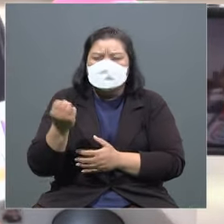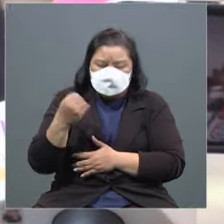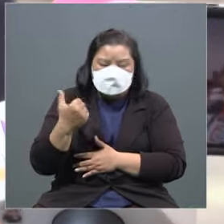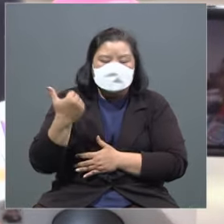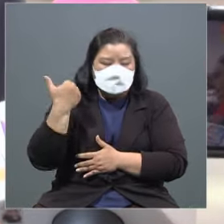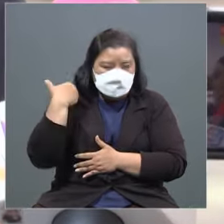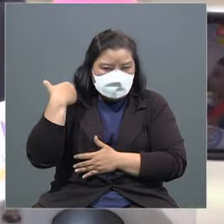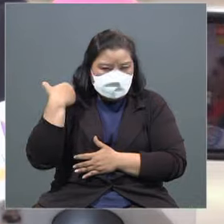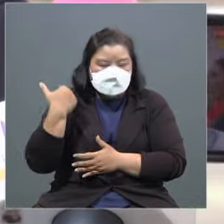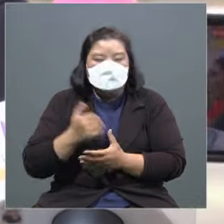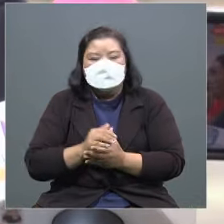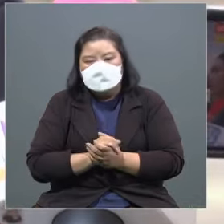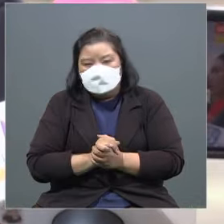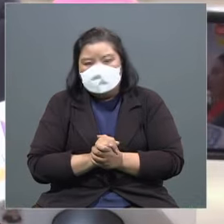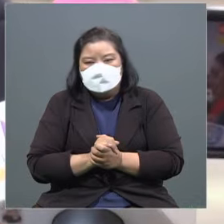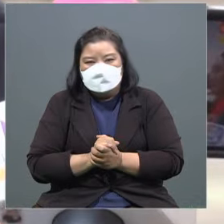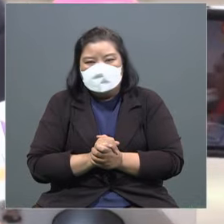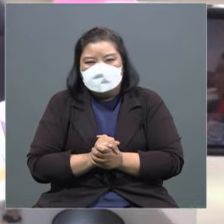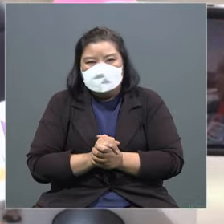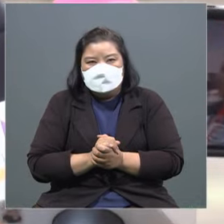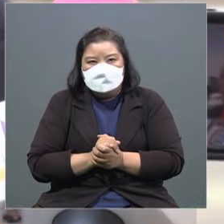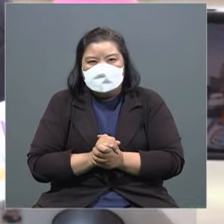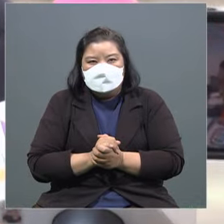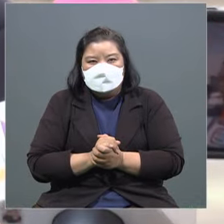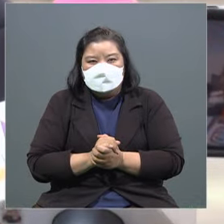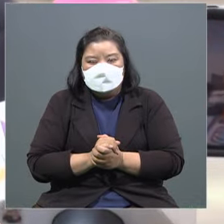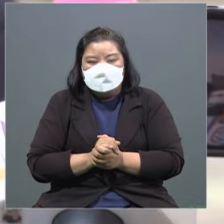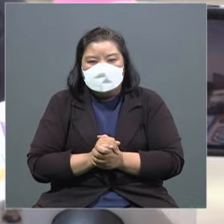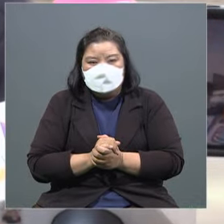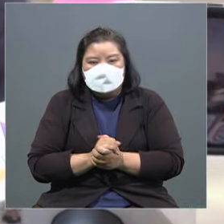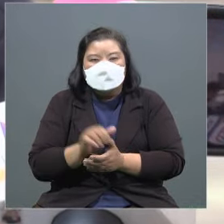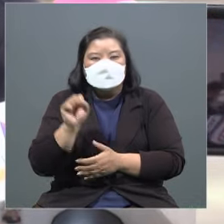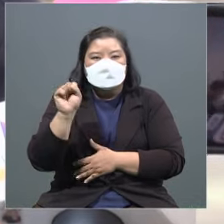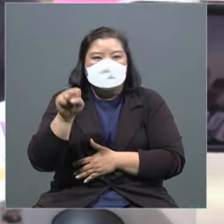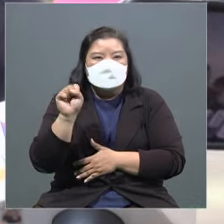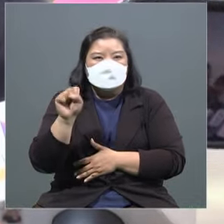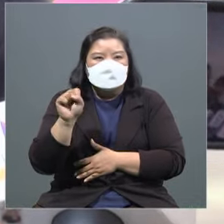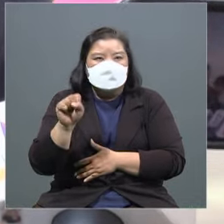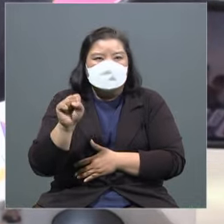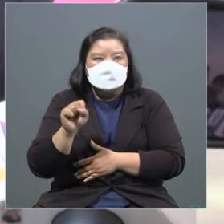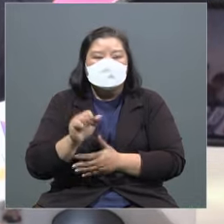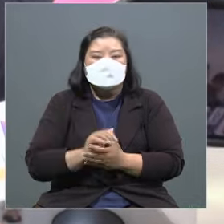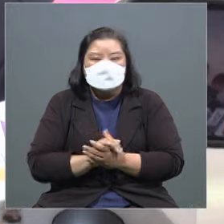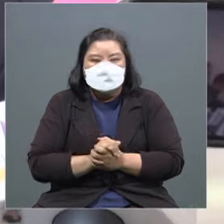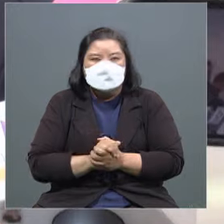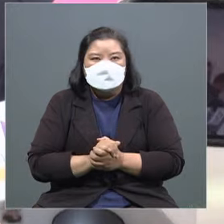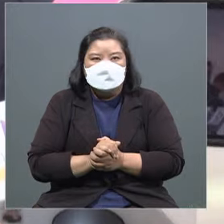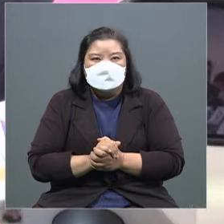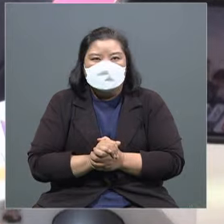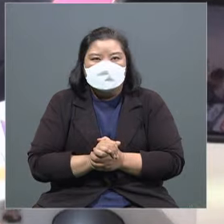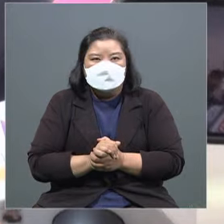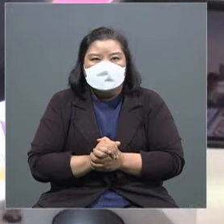จะเพะกันเลยแต่การตรวจสอบสบัตใช่ๆค่ะใช่ค่ะอันนี้ก็คือทุกคนก็เป็นห่วงเรื่องนี้ค่ะ